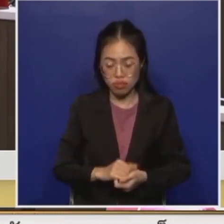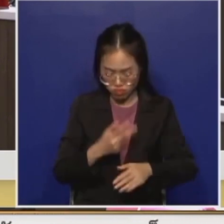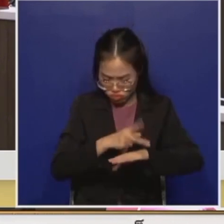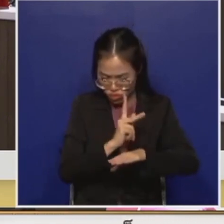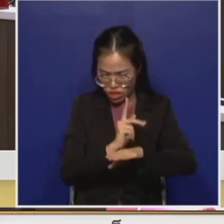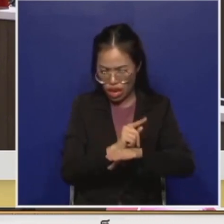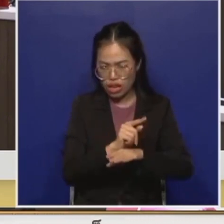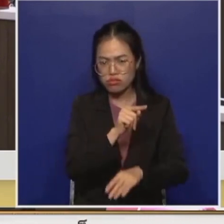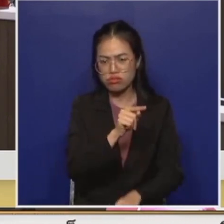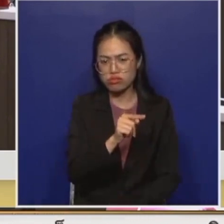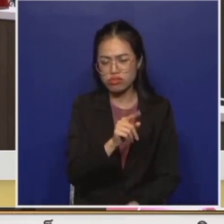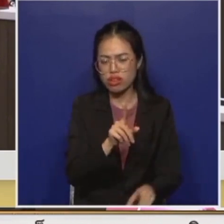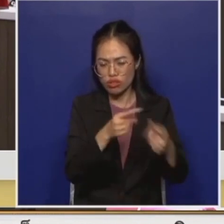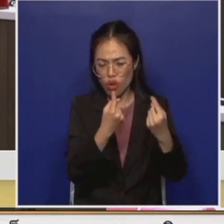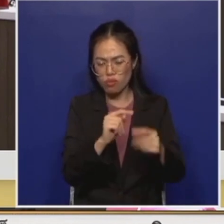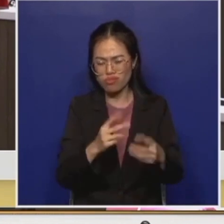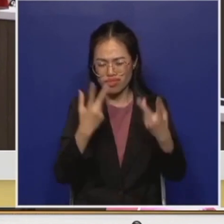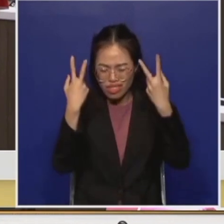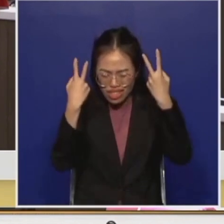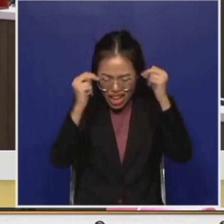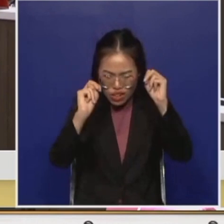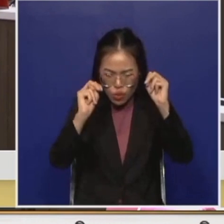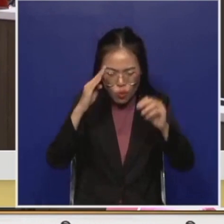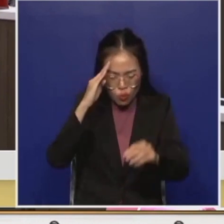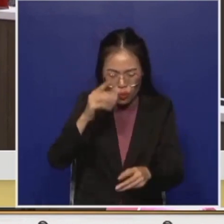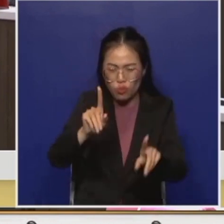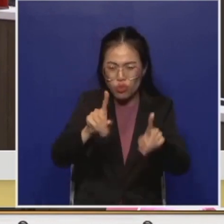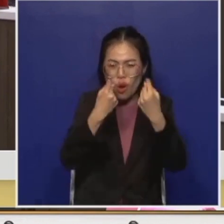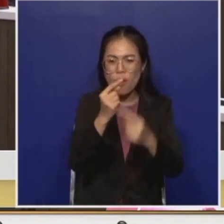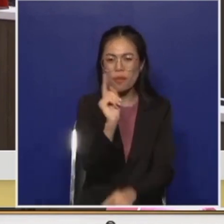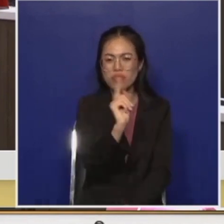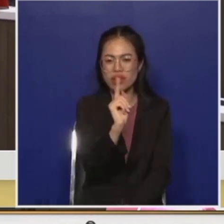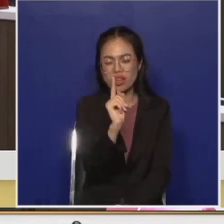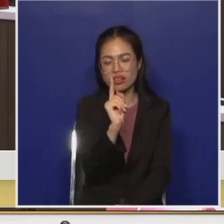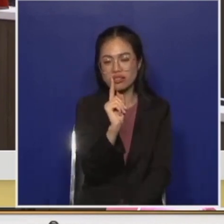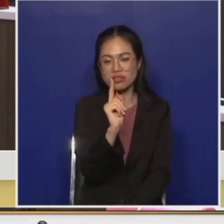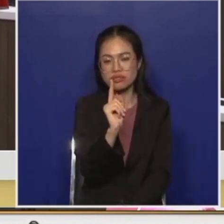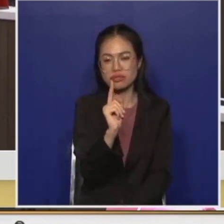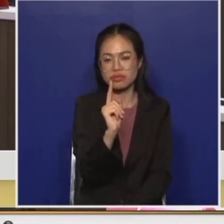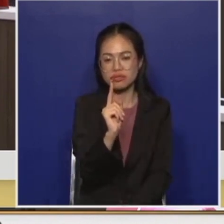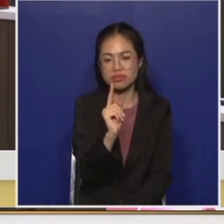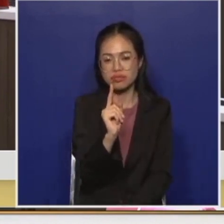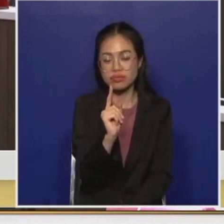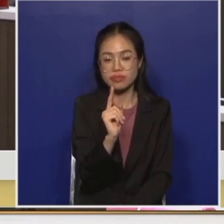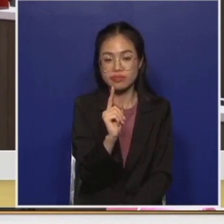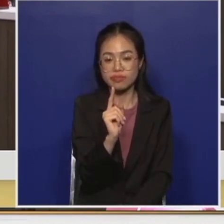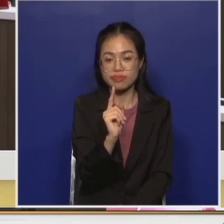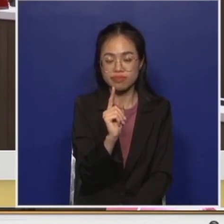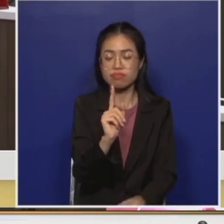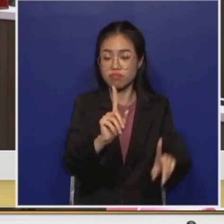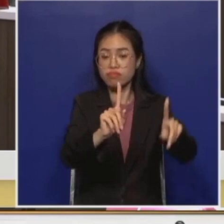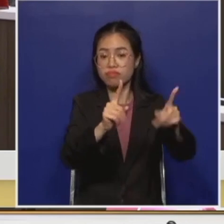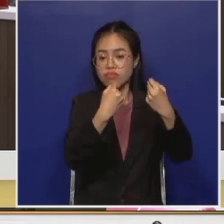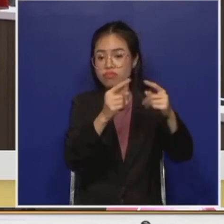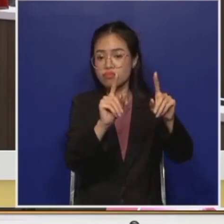คำตอบจากผลเอกประยุตเป็ผู้ใช้อำนาจที่จะแดงความรัผิดชอบคำตอบ